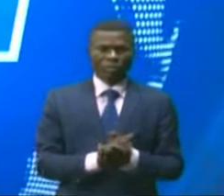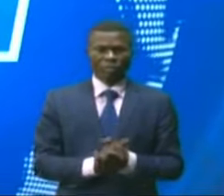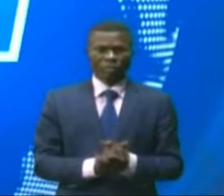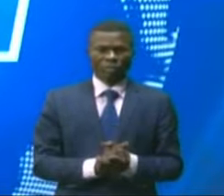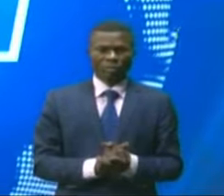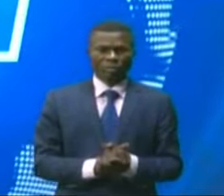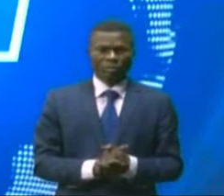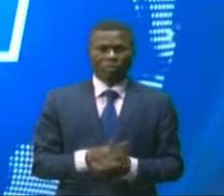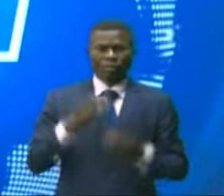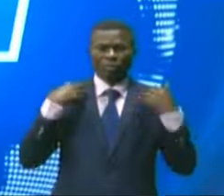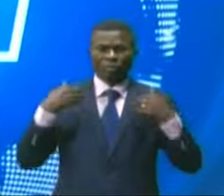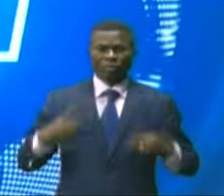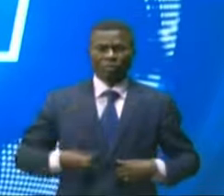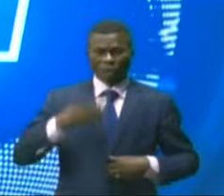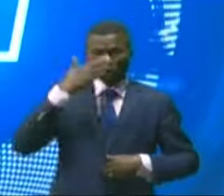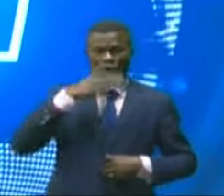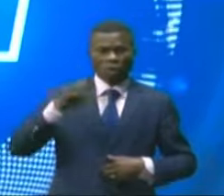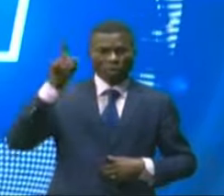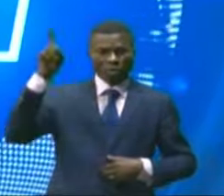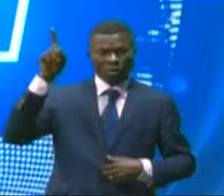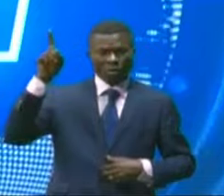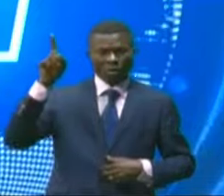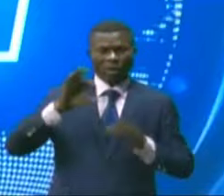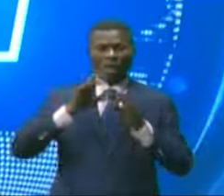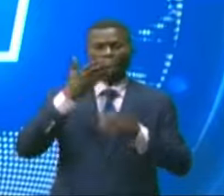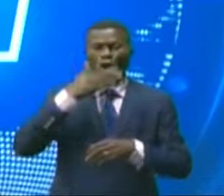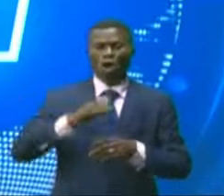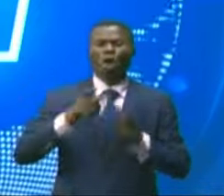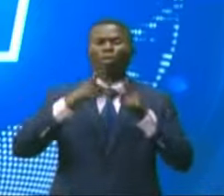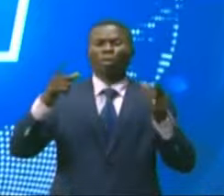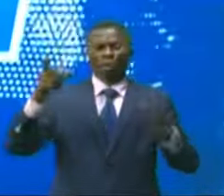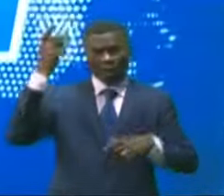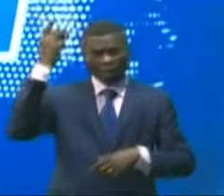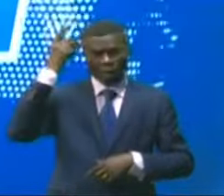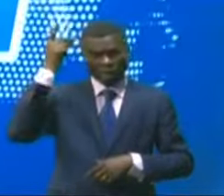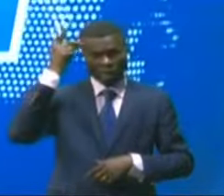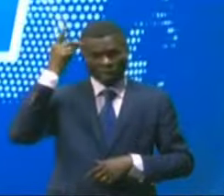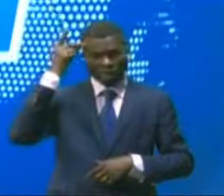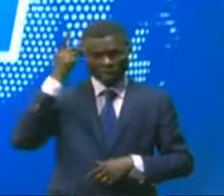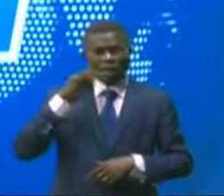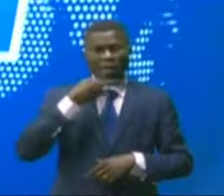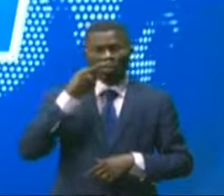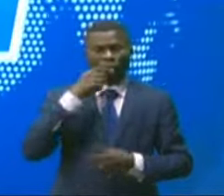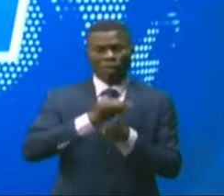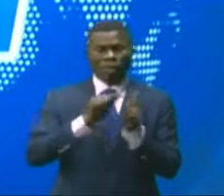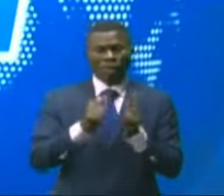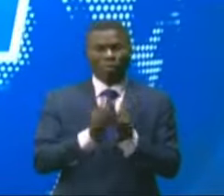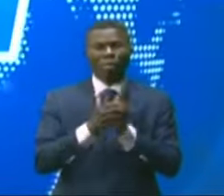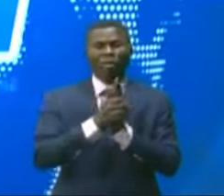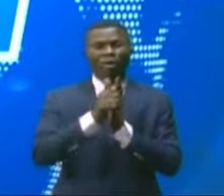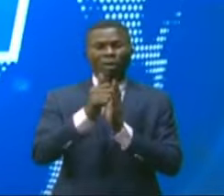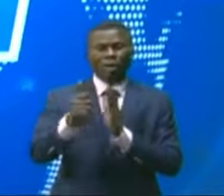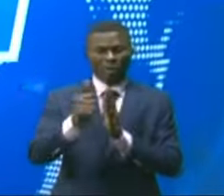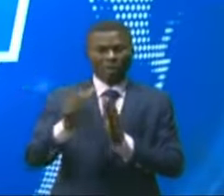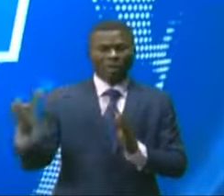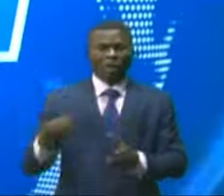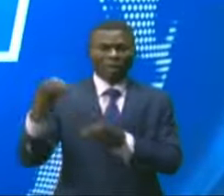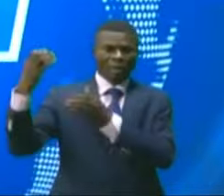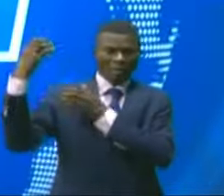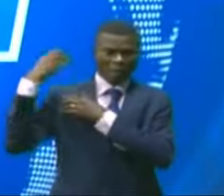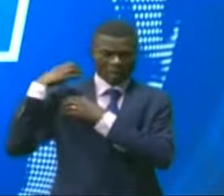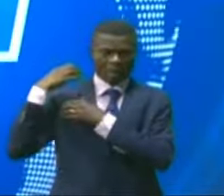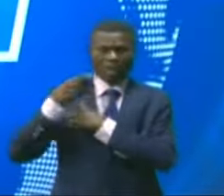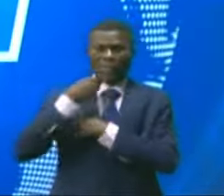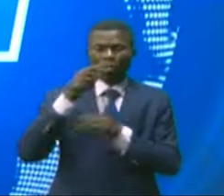Santé à présent, la clinique Ngalima, l'une des grandes formations hospitalières du pays, a fait une mise au point sur la qualité de la prise en charge. On